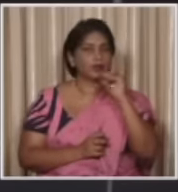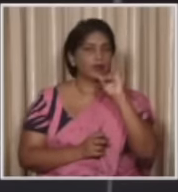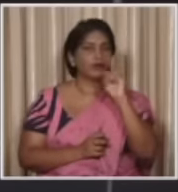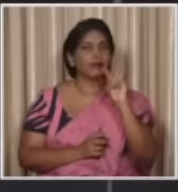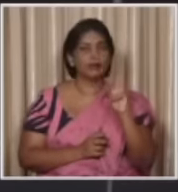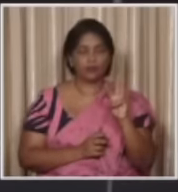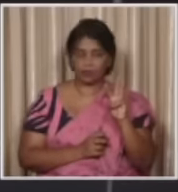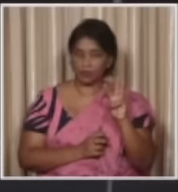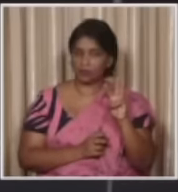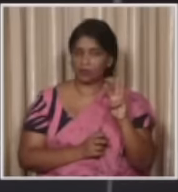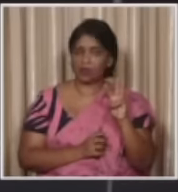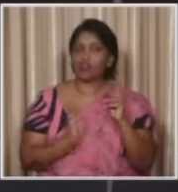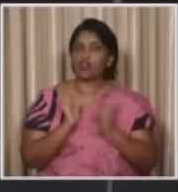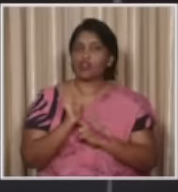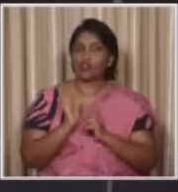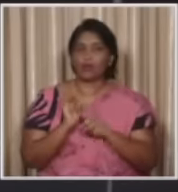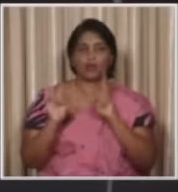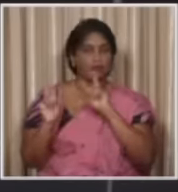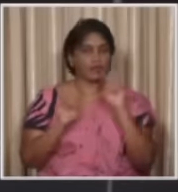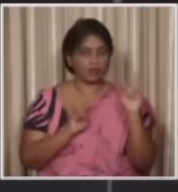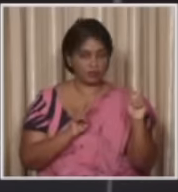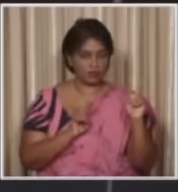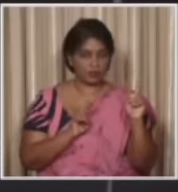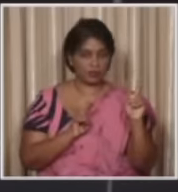1963 නොවැම්බර් 22 වෙනිදා